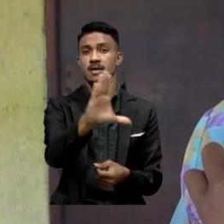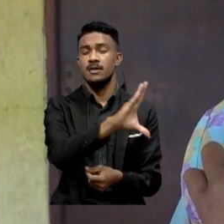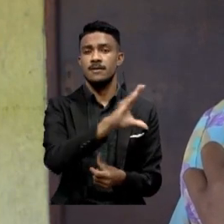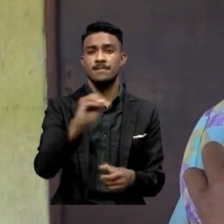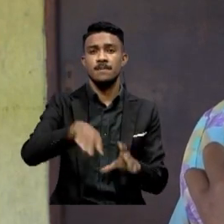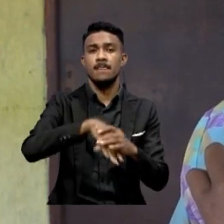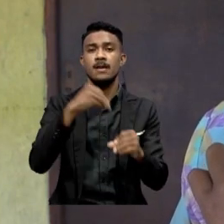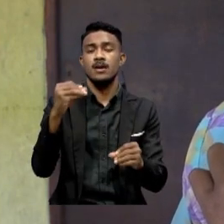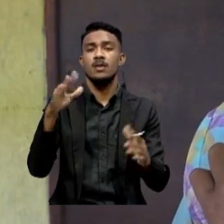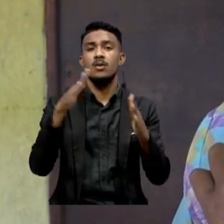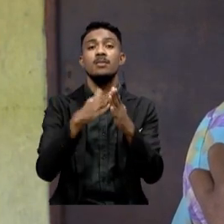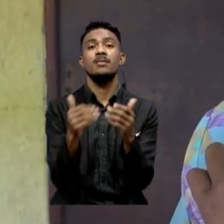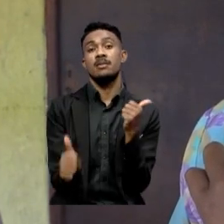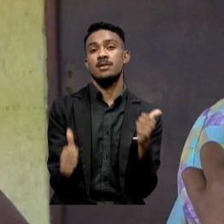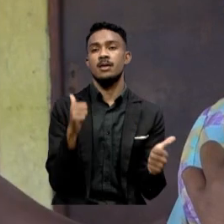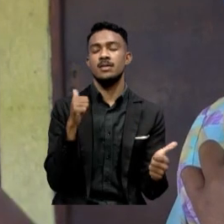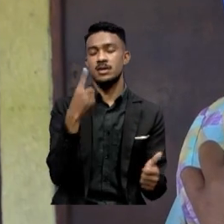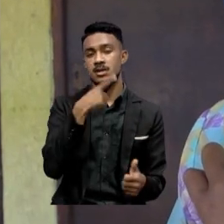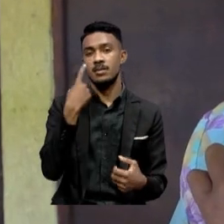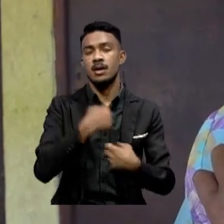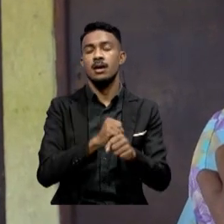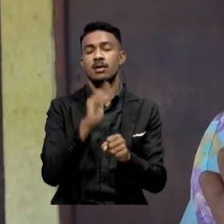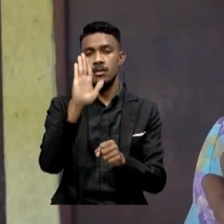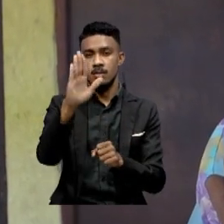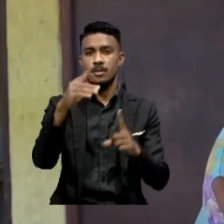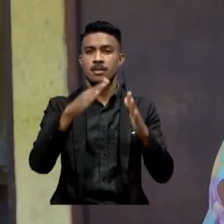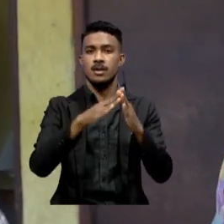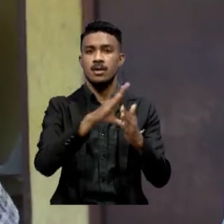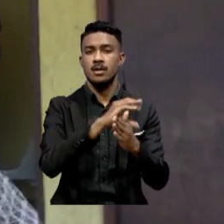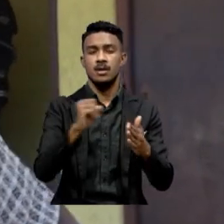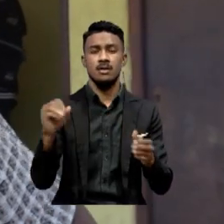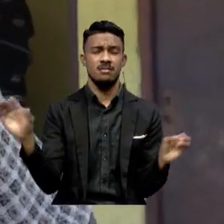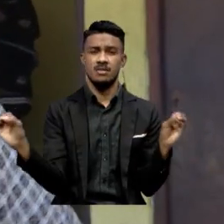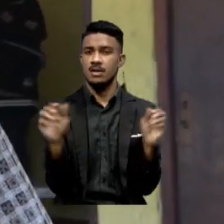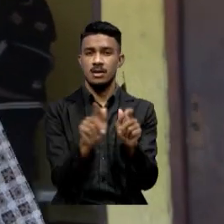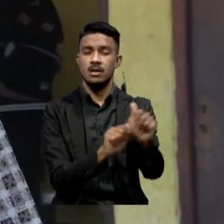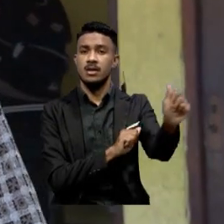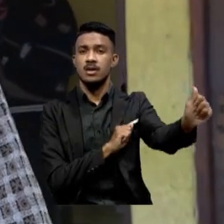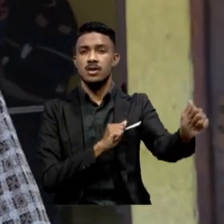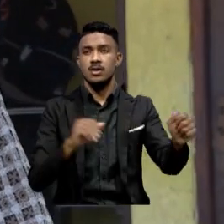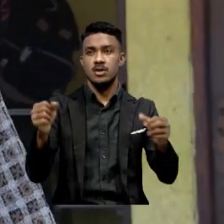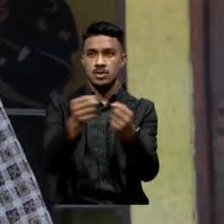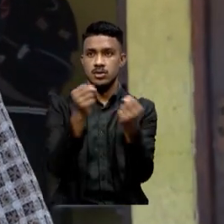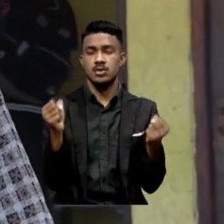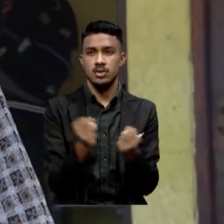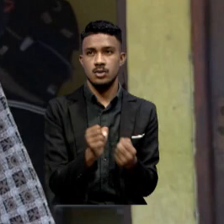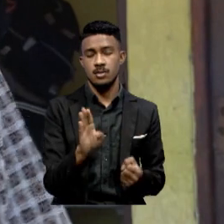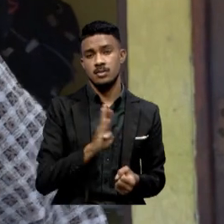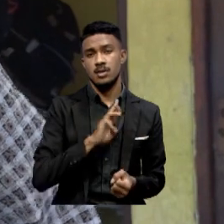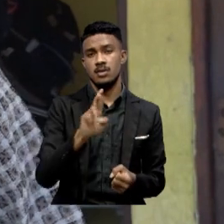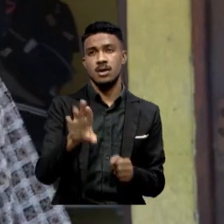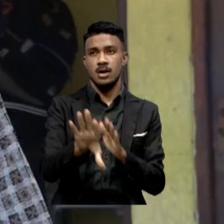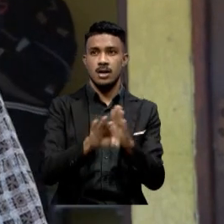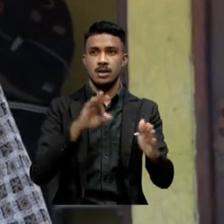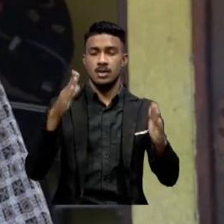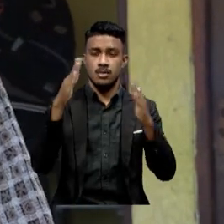se mathal umal ni am besal tu hatete par ni katak lak liur ya suku be kora suku tu te dilis he ta uma UKM